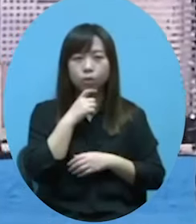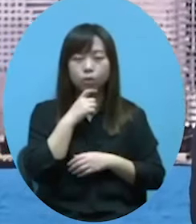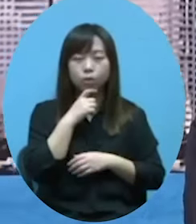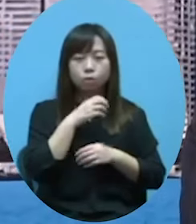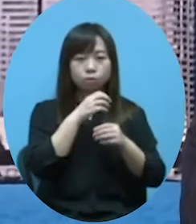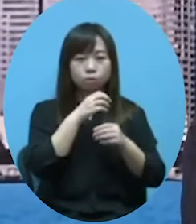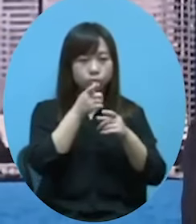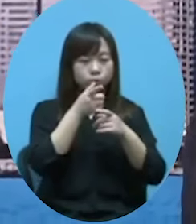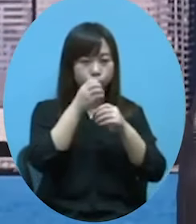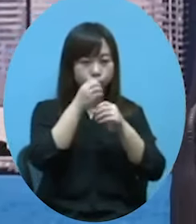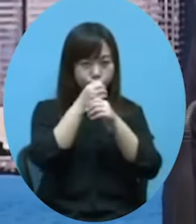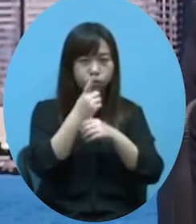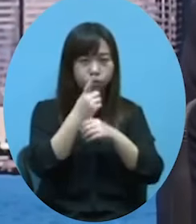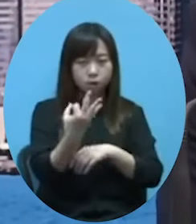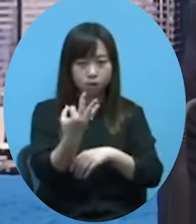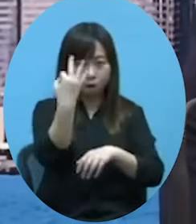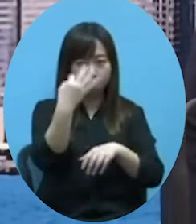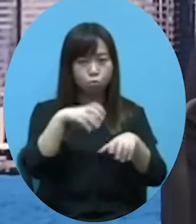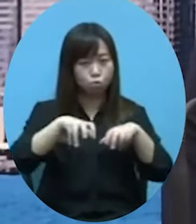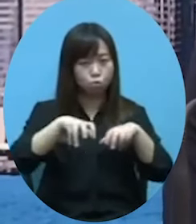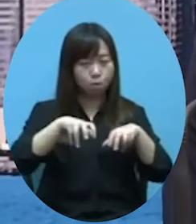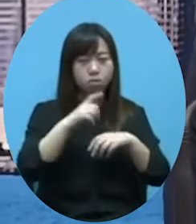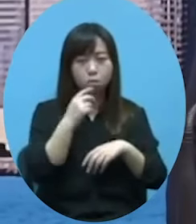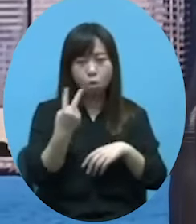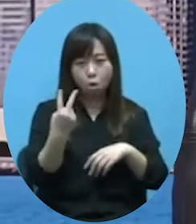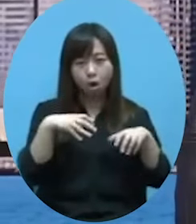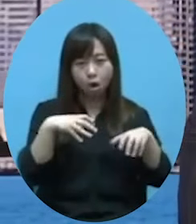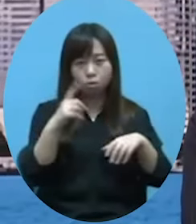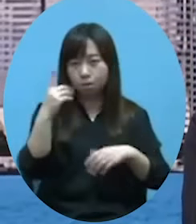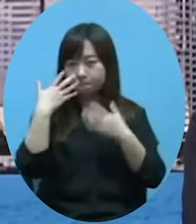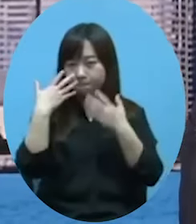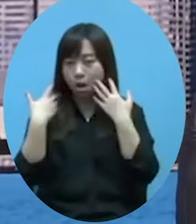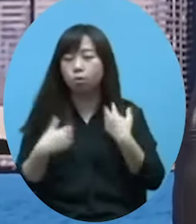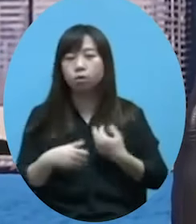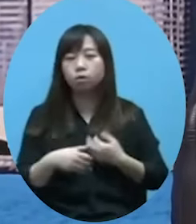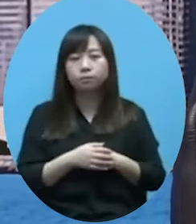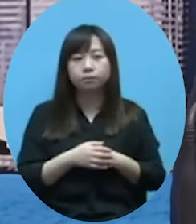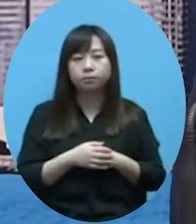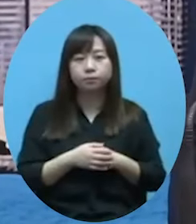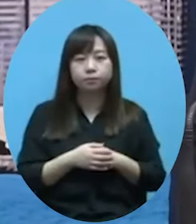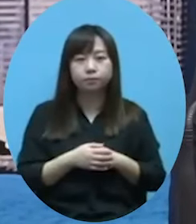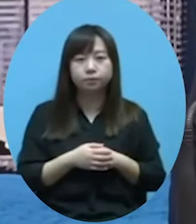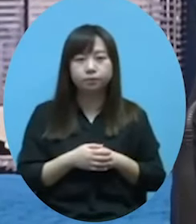人鹿 And so expos 是